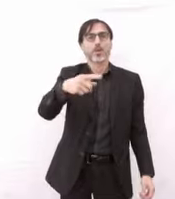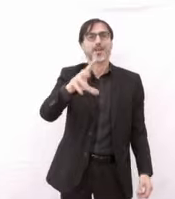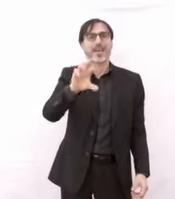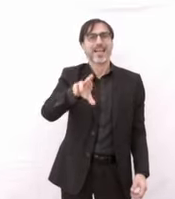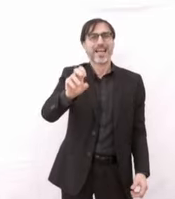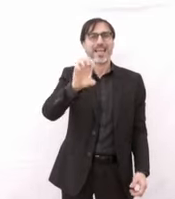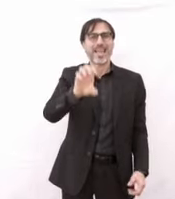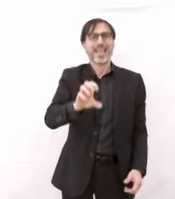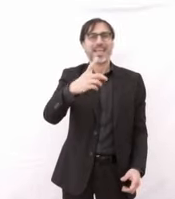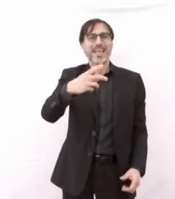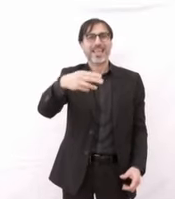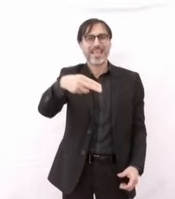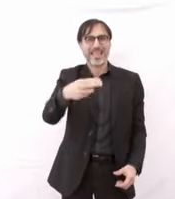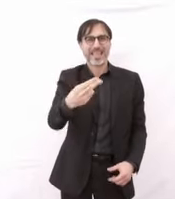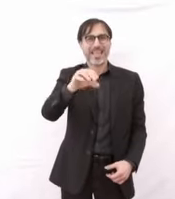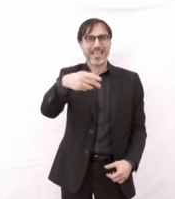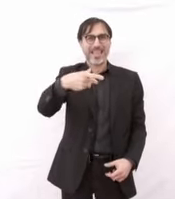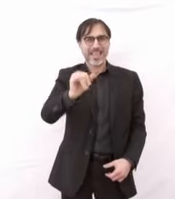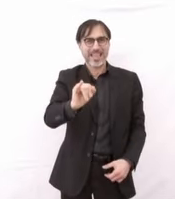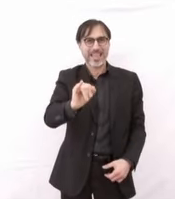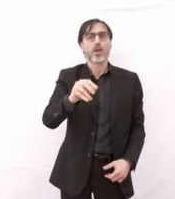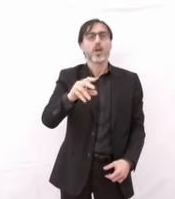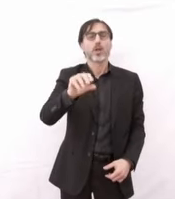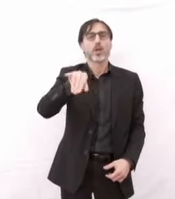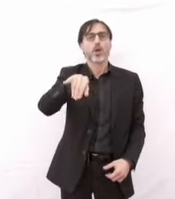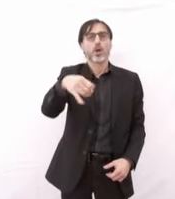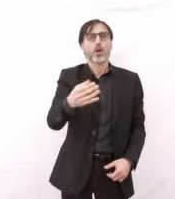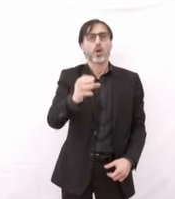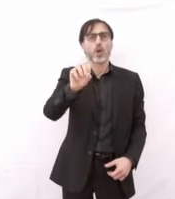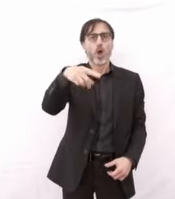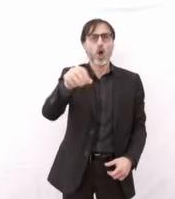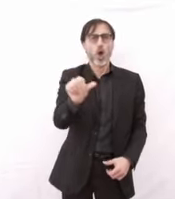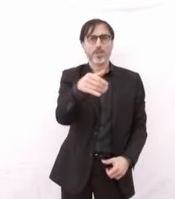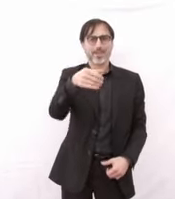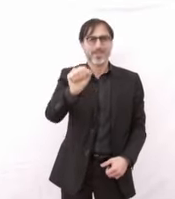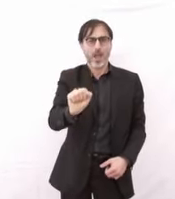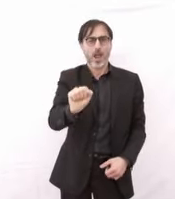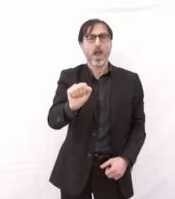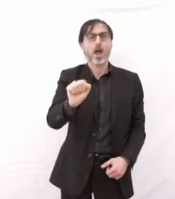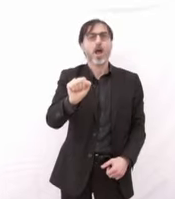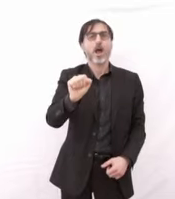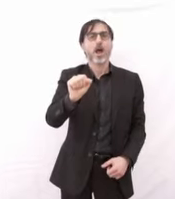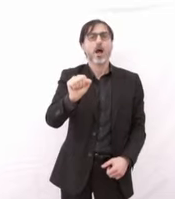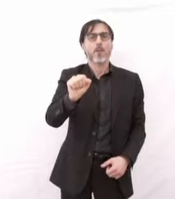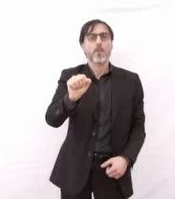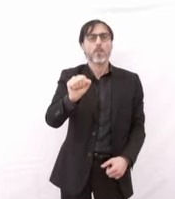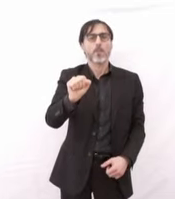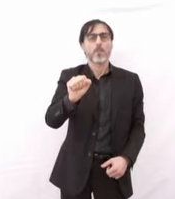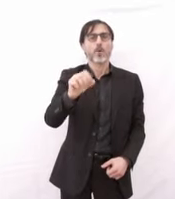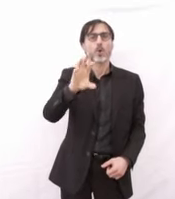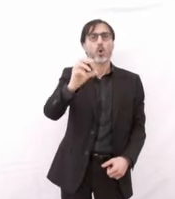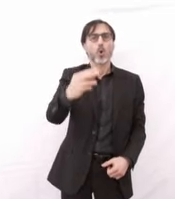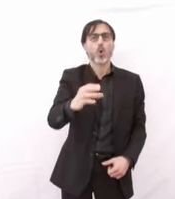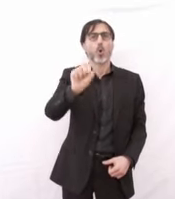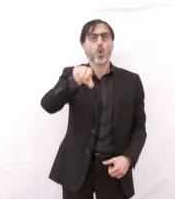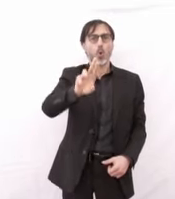Recchichi, Rosario Iosia, Giuseppe